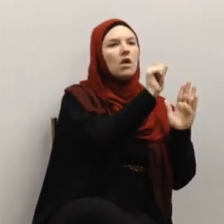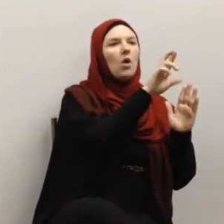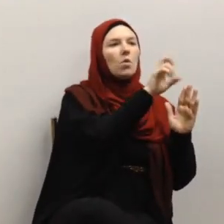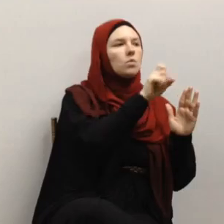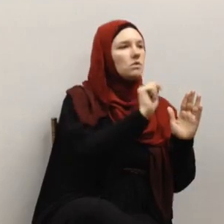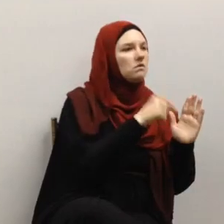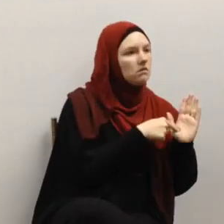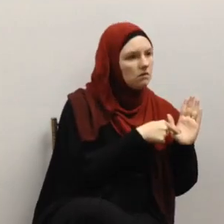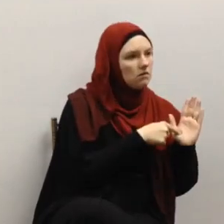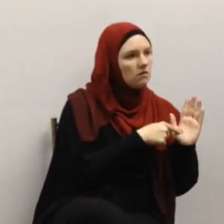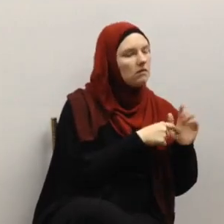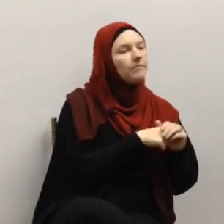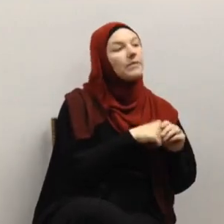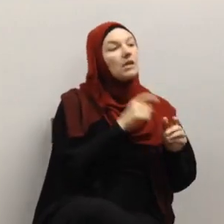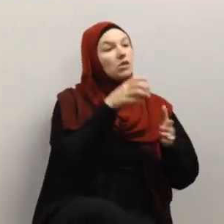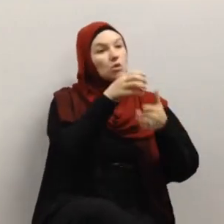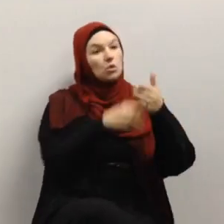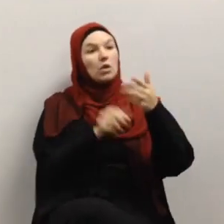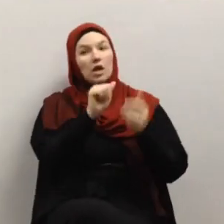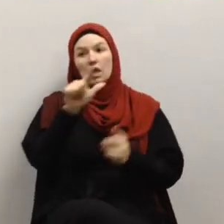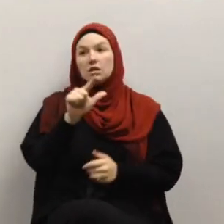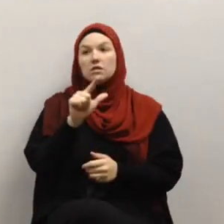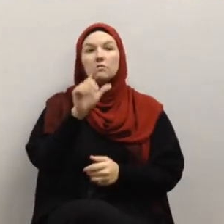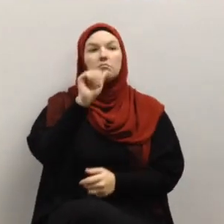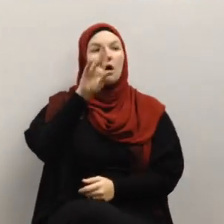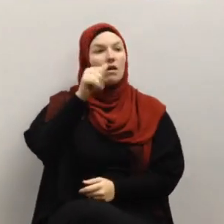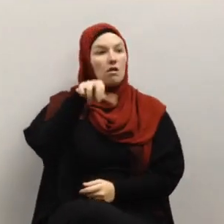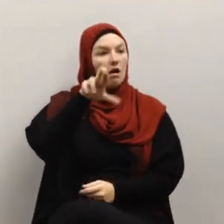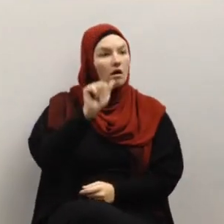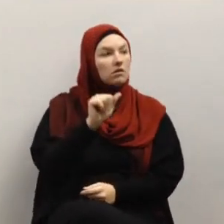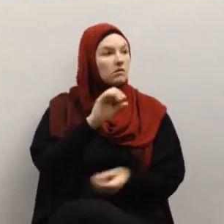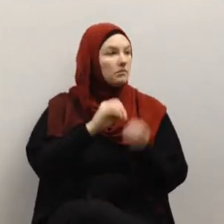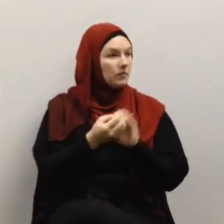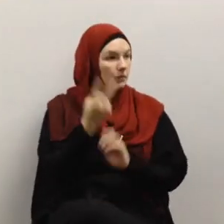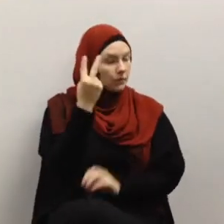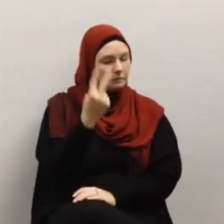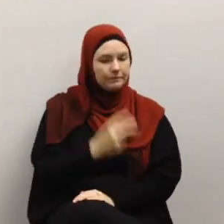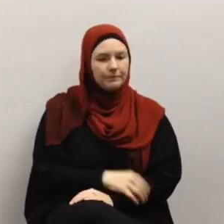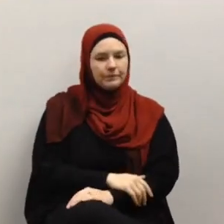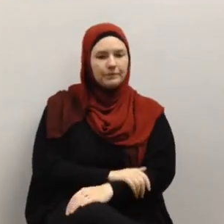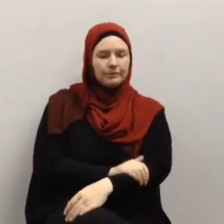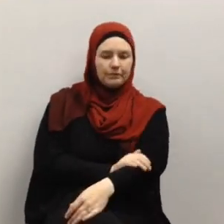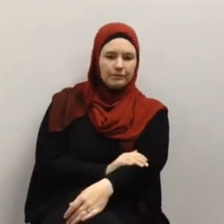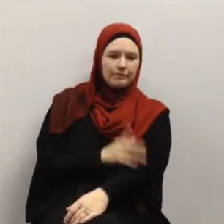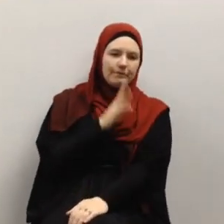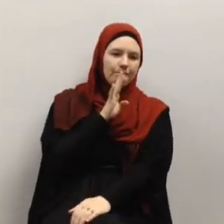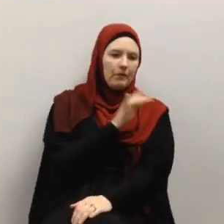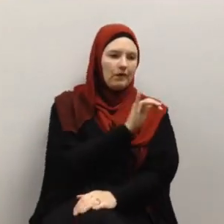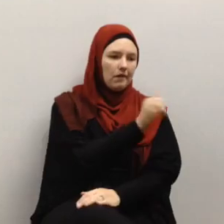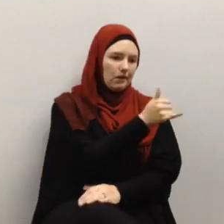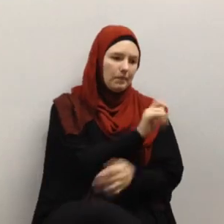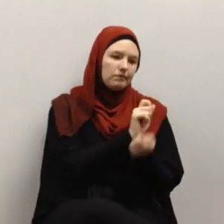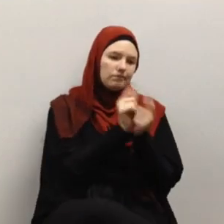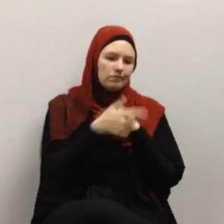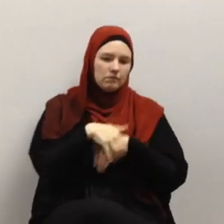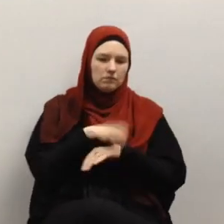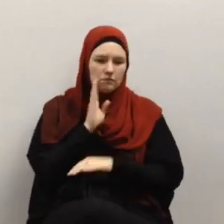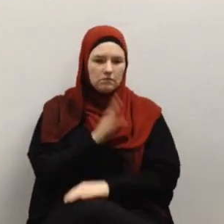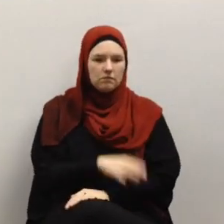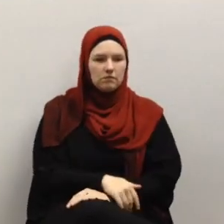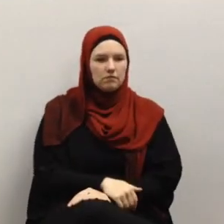why in Surah Al-Baqarah also Allah says, فَمَنْ يَكْفُرْ بِالطَّاغُوتِ وَيُؤْمِنْ بِاللَّهِ. There is no third